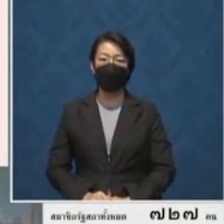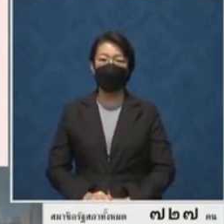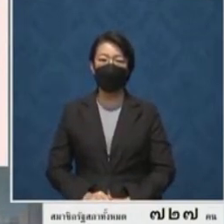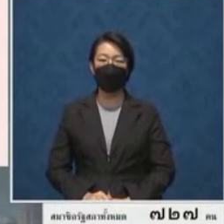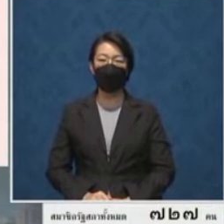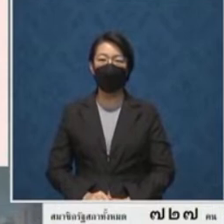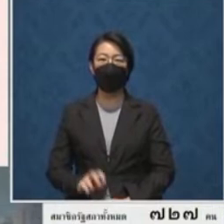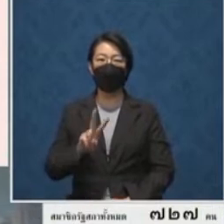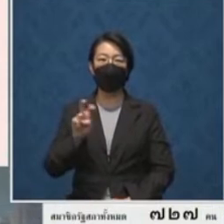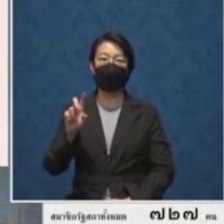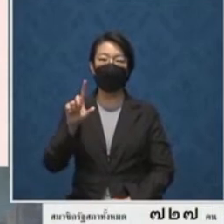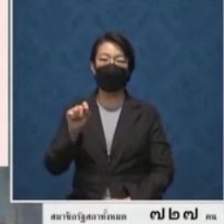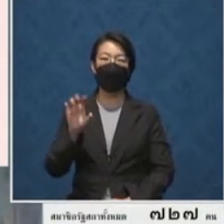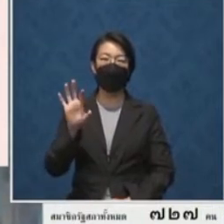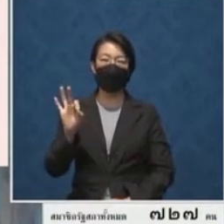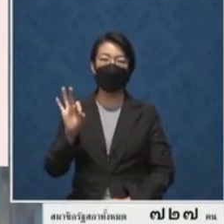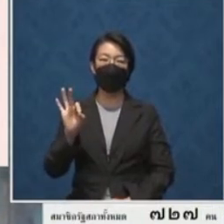229นายธีรพัฒน์พลิ้งสุรกะ